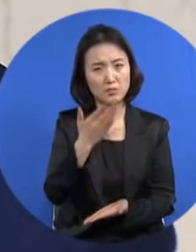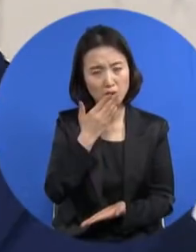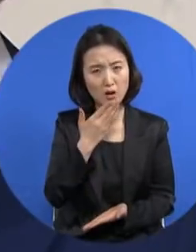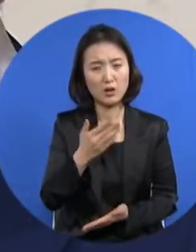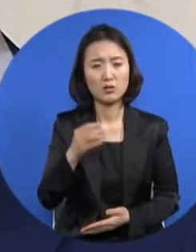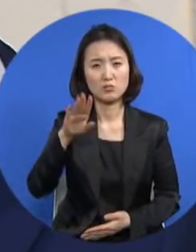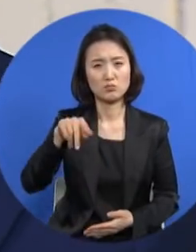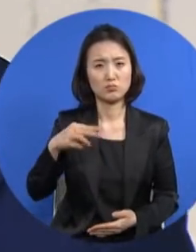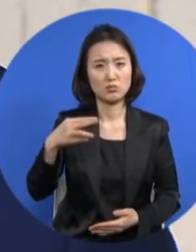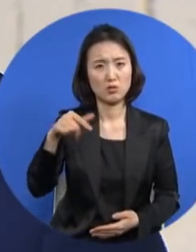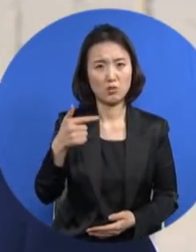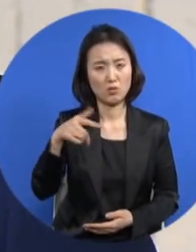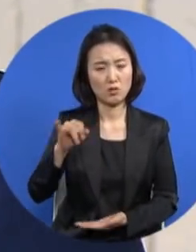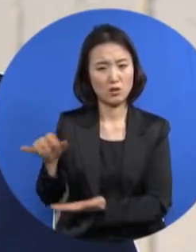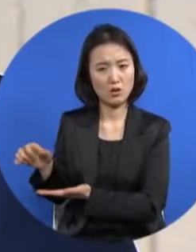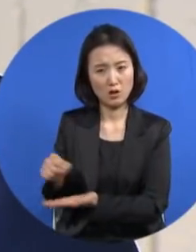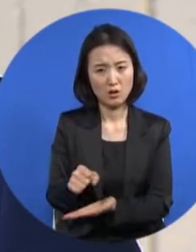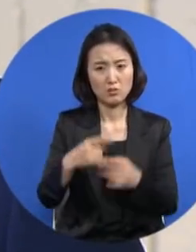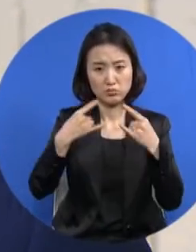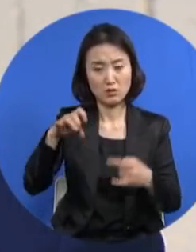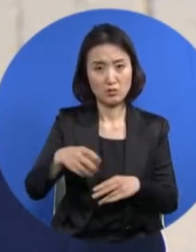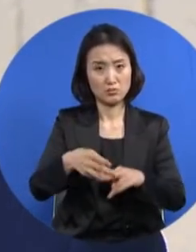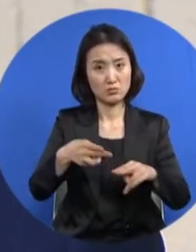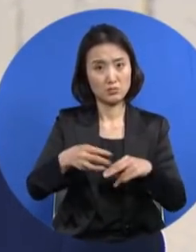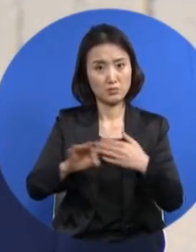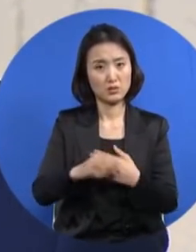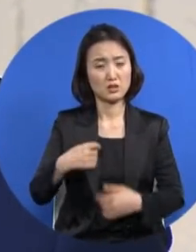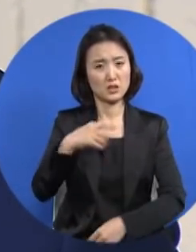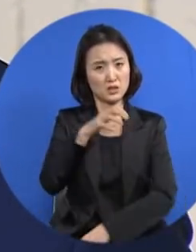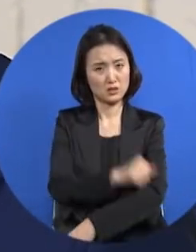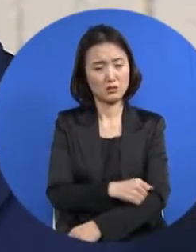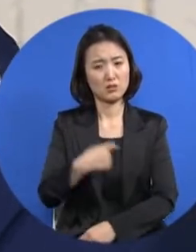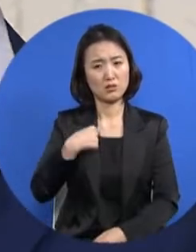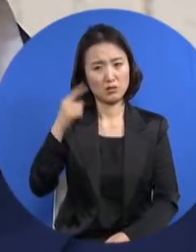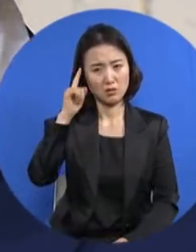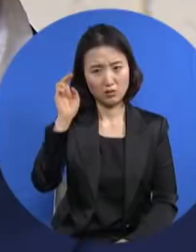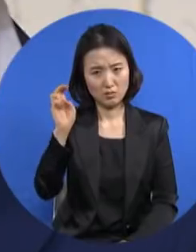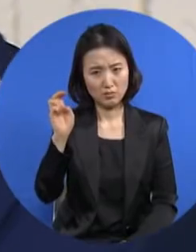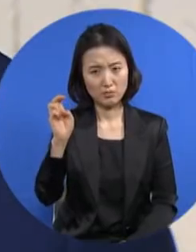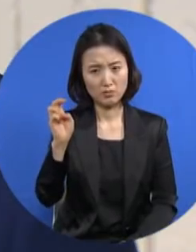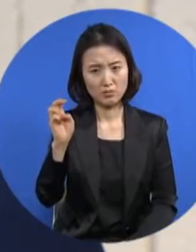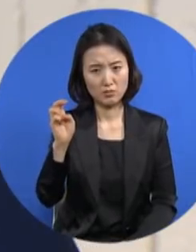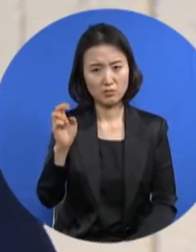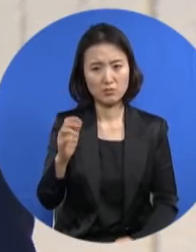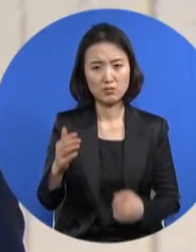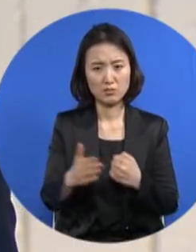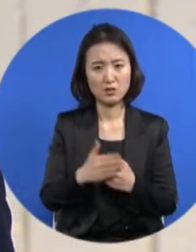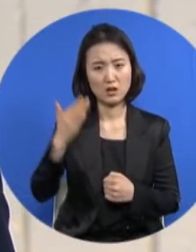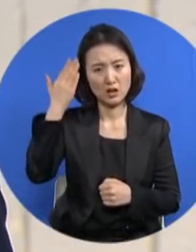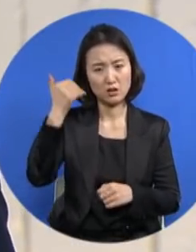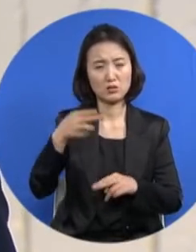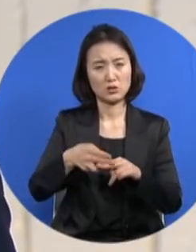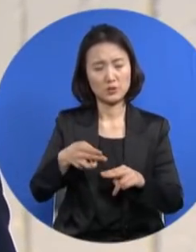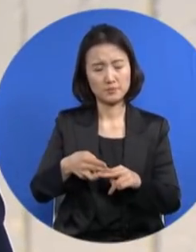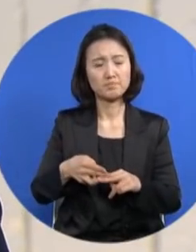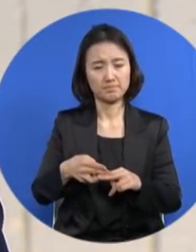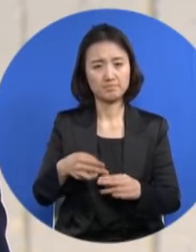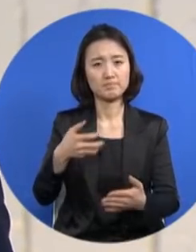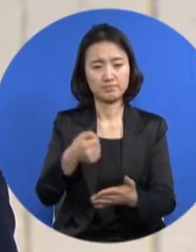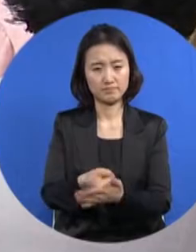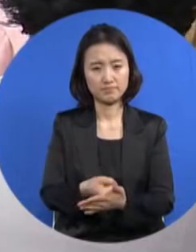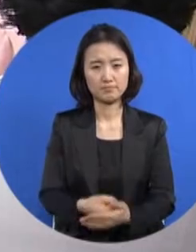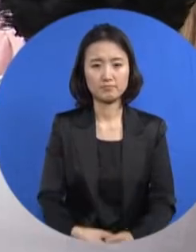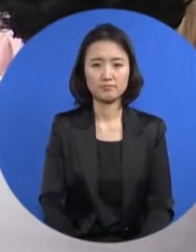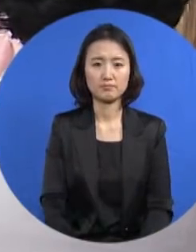불고기나 이런 거 갖고 와서 제가 프랑스에서 해봐요. 그럼 제가 제일 잘하겠죠? 네. 그러니까 한국 요리를 선택을 했는데요.